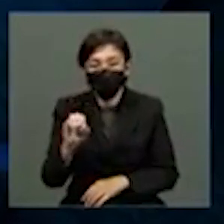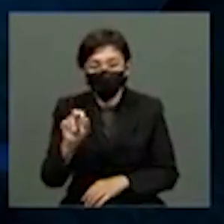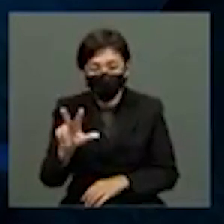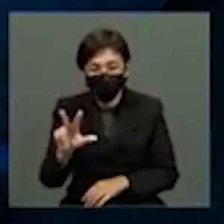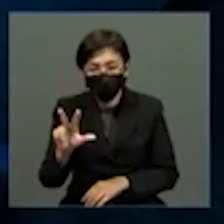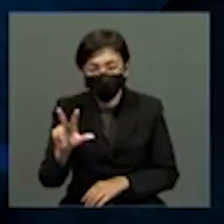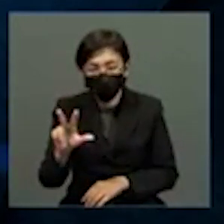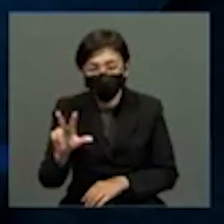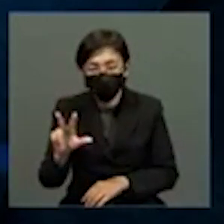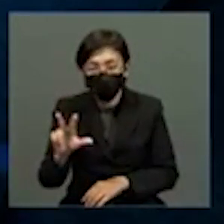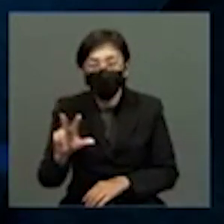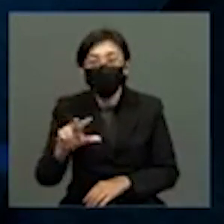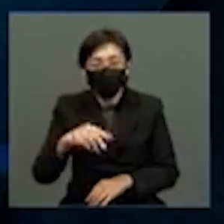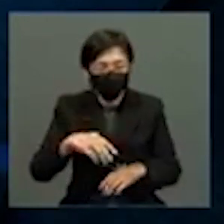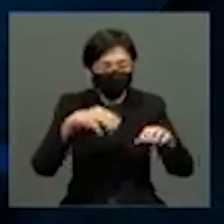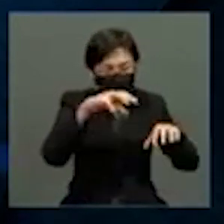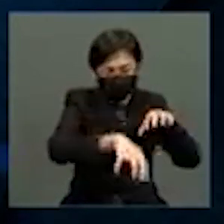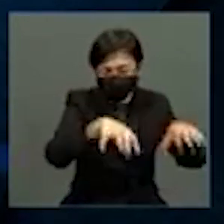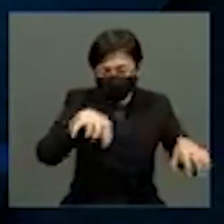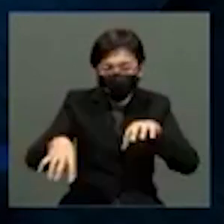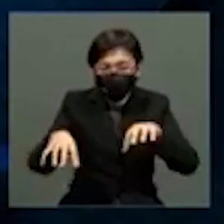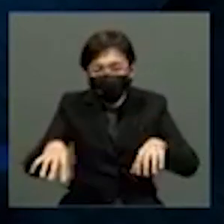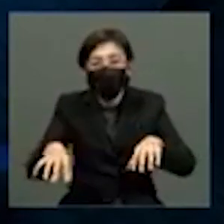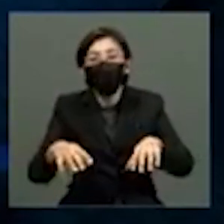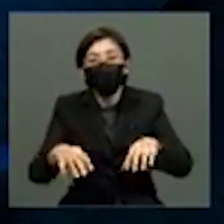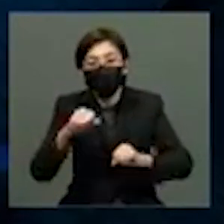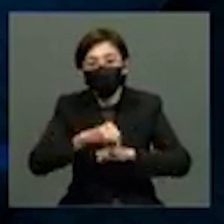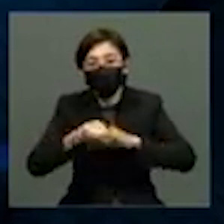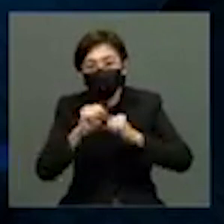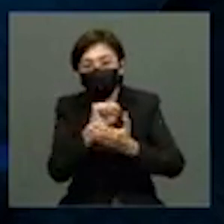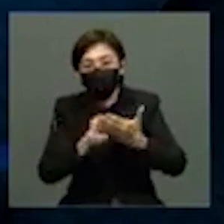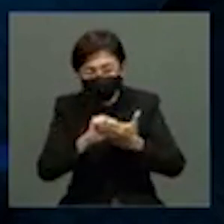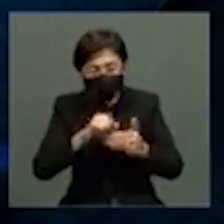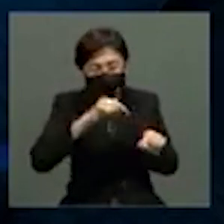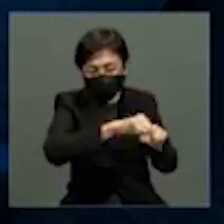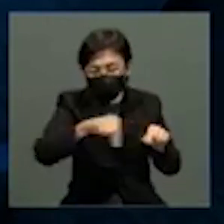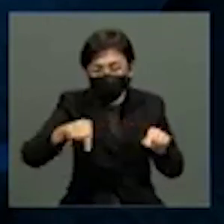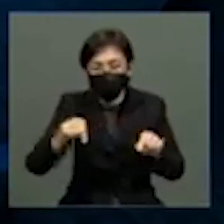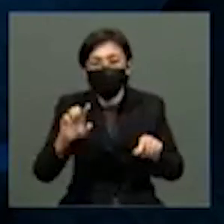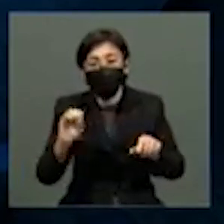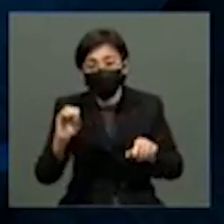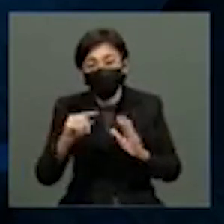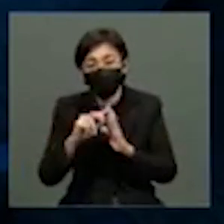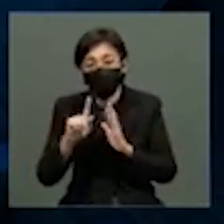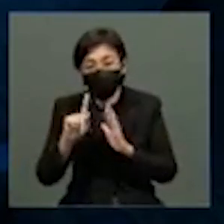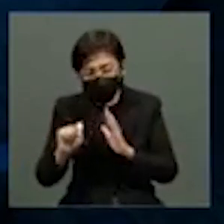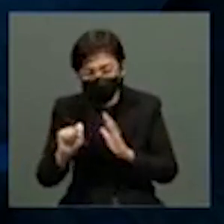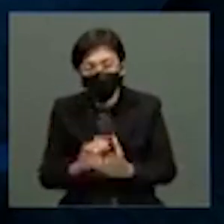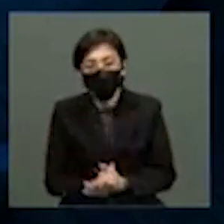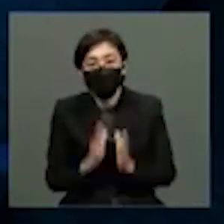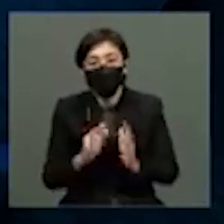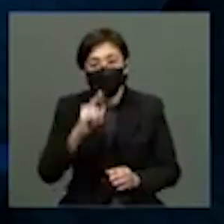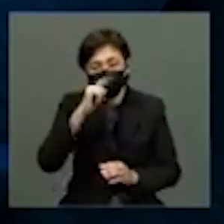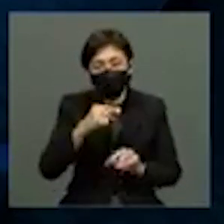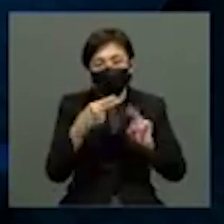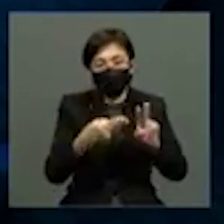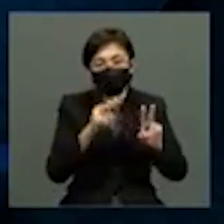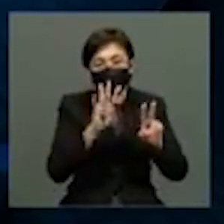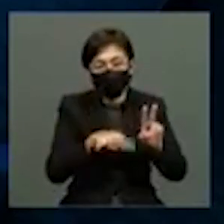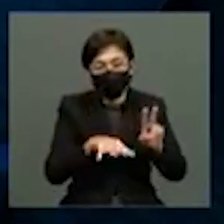393แคมป์ที่ตั้งกระจายไป50เขตนะครับเป็นคนไทย